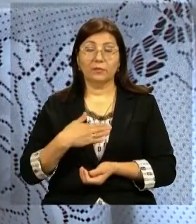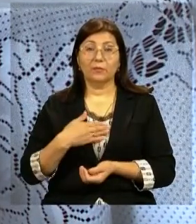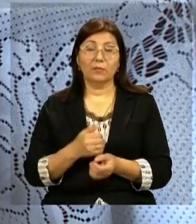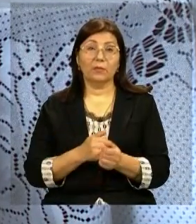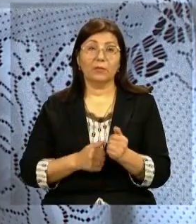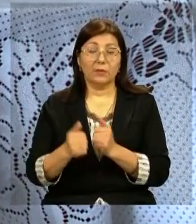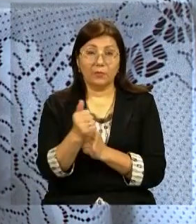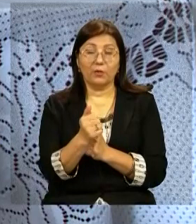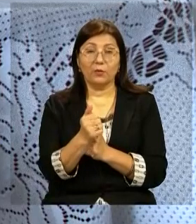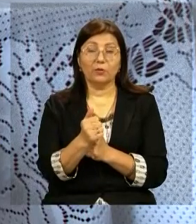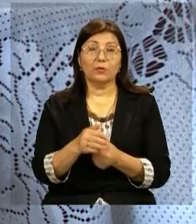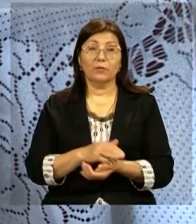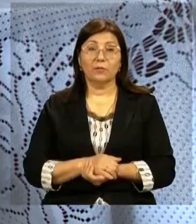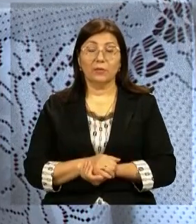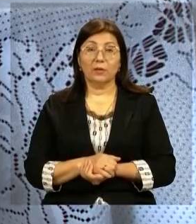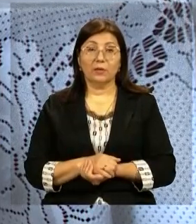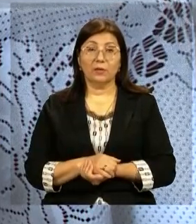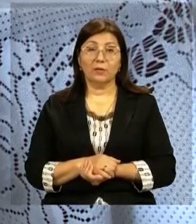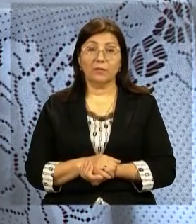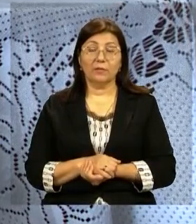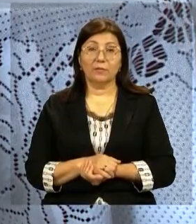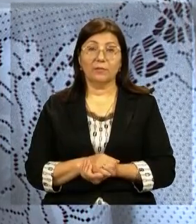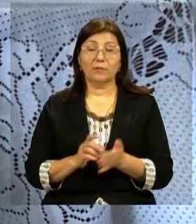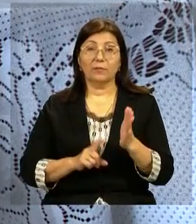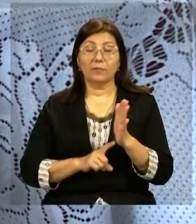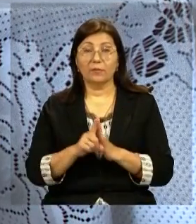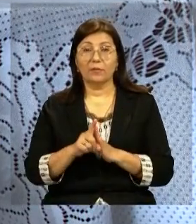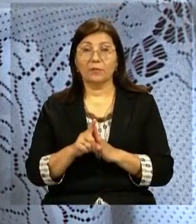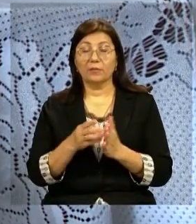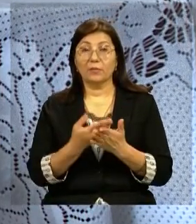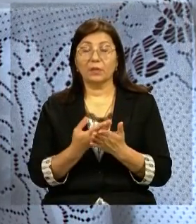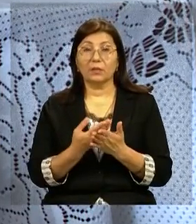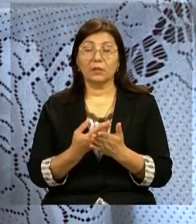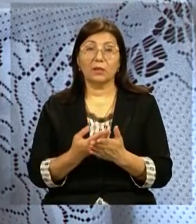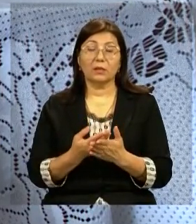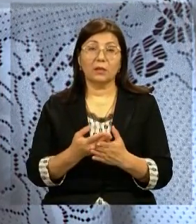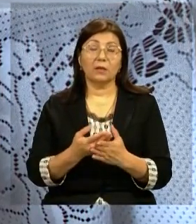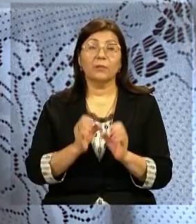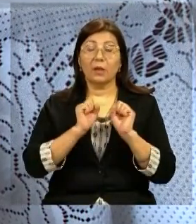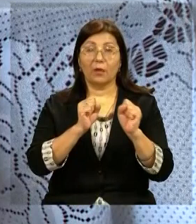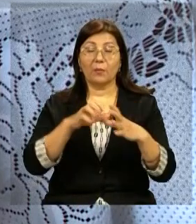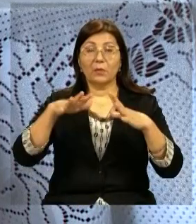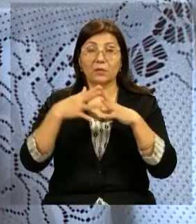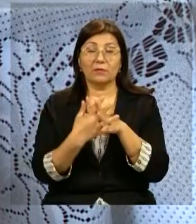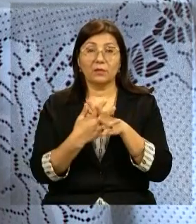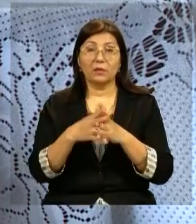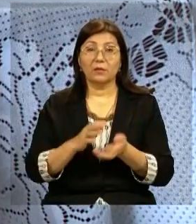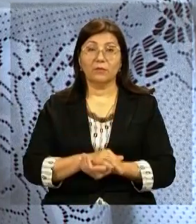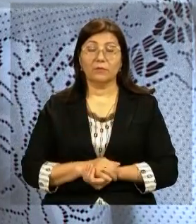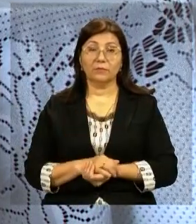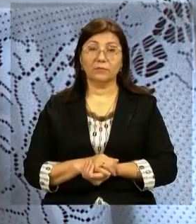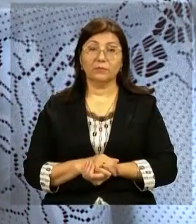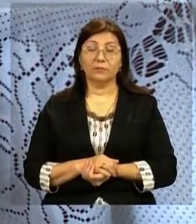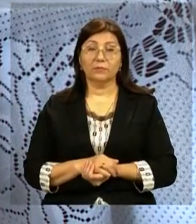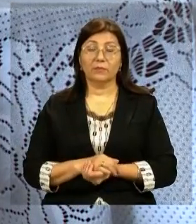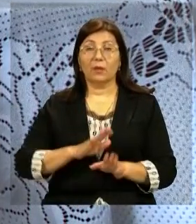двинулись опять вперед. Ну и, значит, пошли вот штурмом деревню завоевали. Взяли деревню,